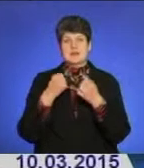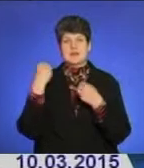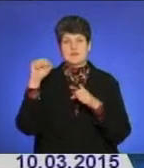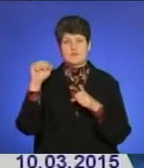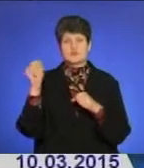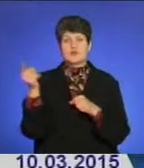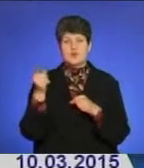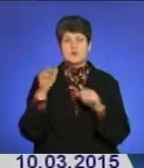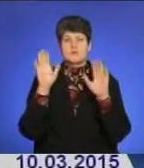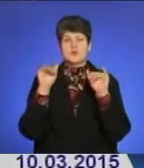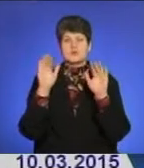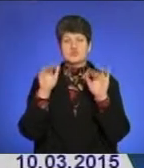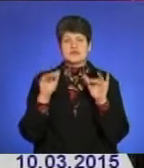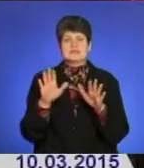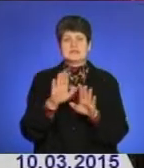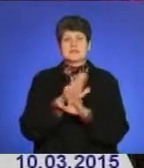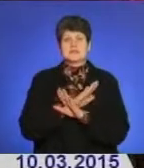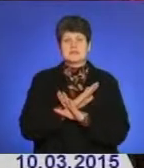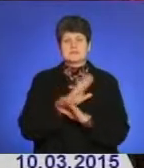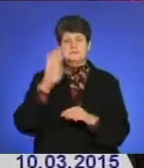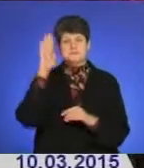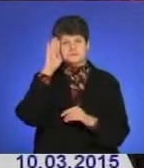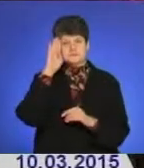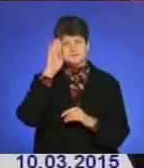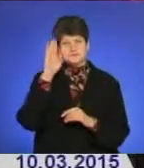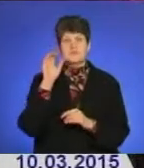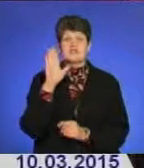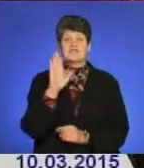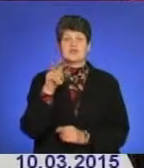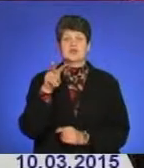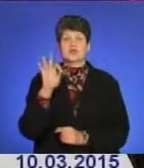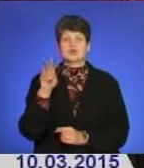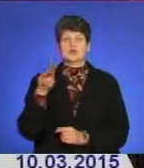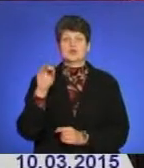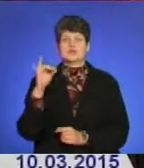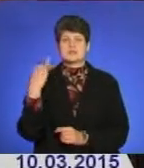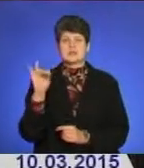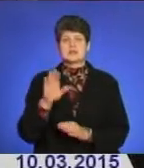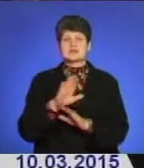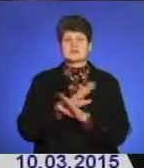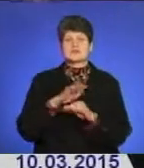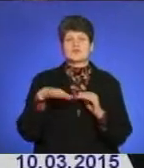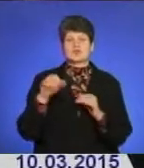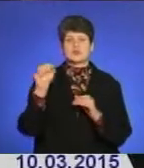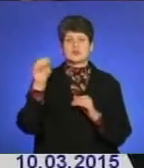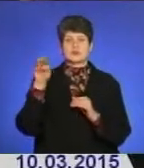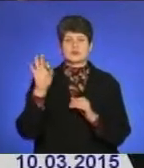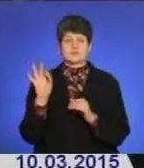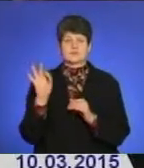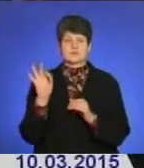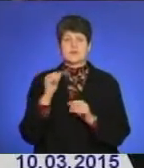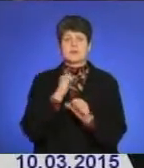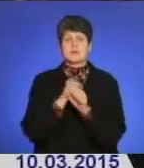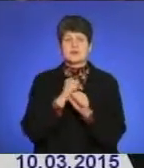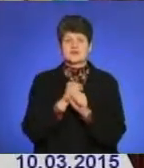Тернополяни попрощалися із загиблим бійцем 128-ї гірсько-піхотної бригади Віталієм Лотоцьким. Він загинув в зоні антитерористичної операції.